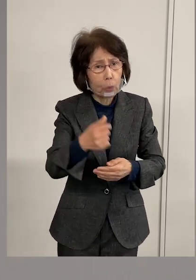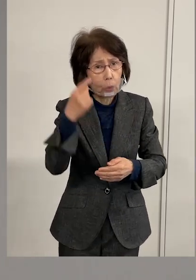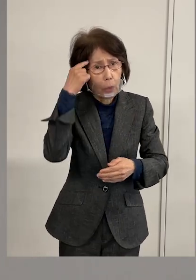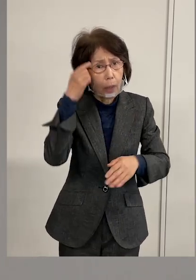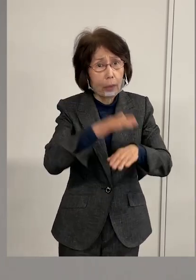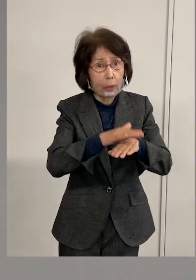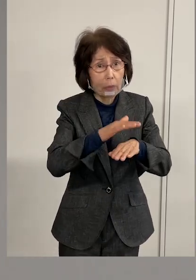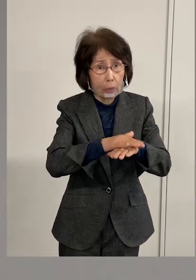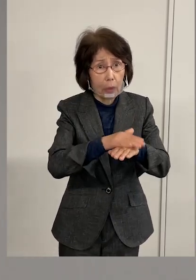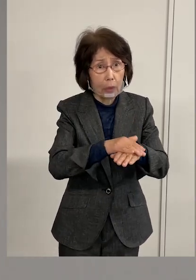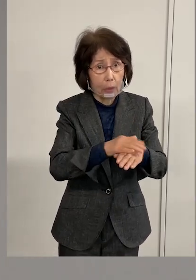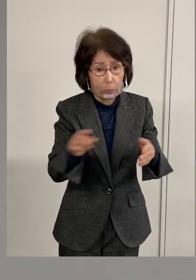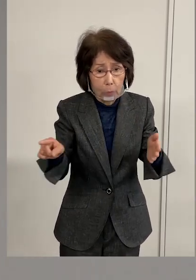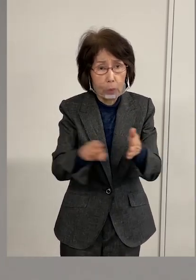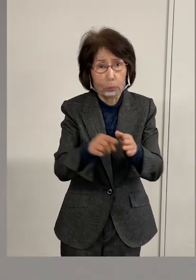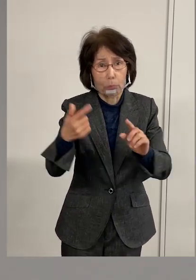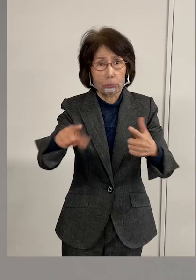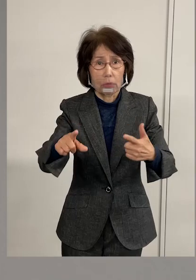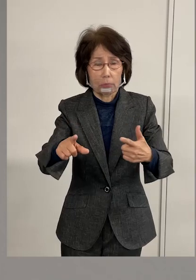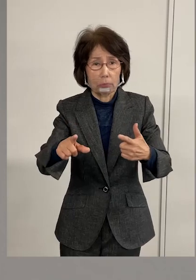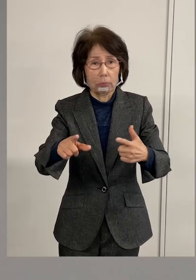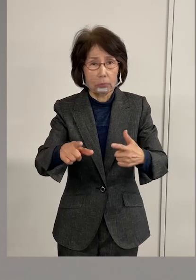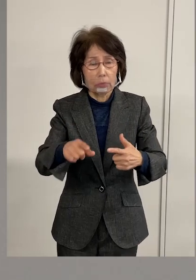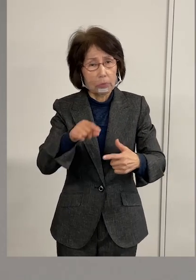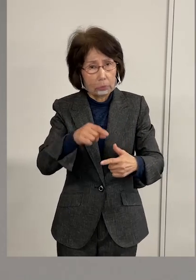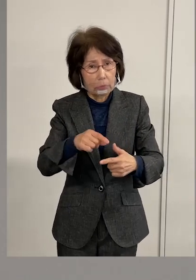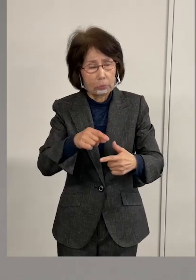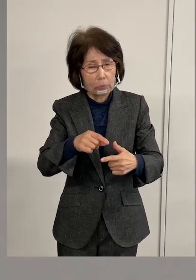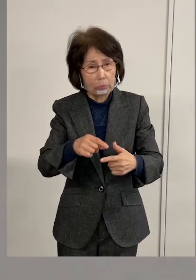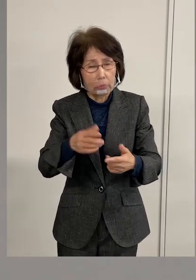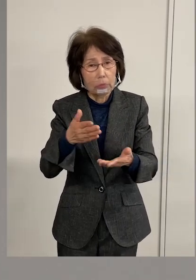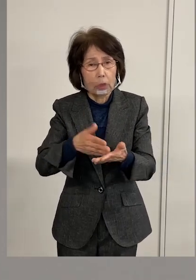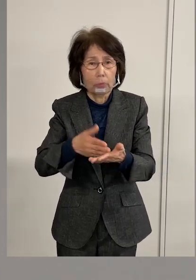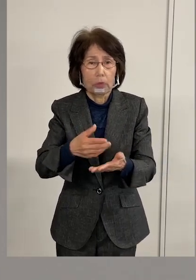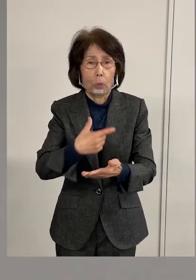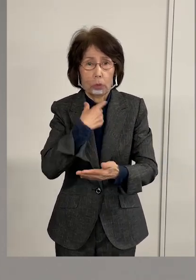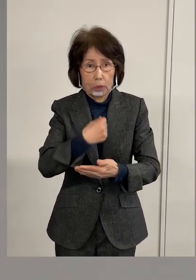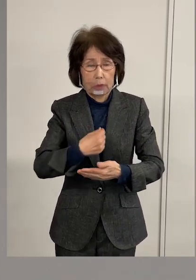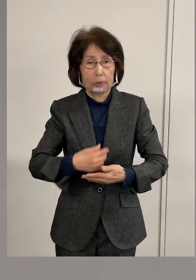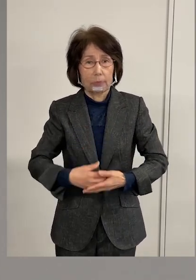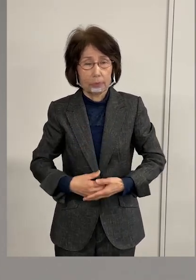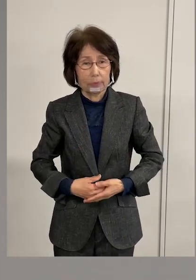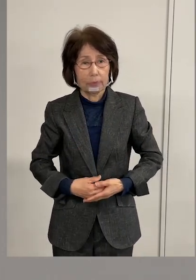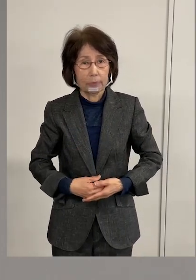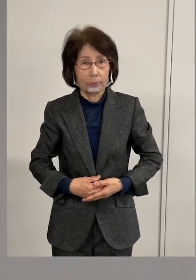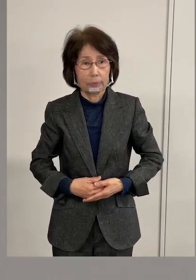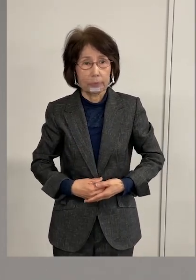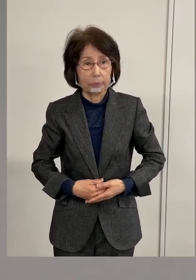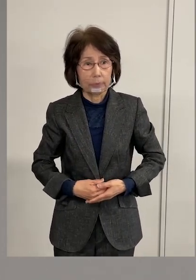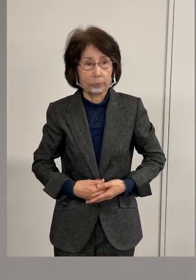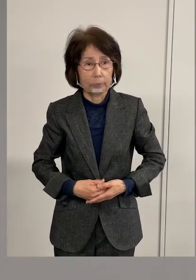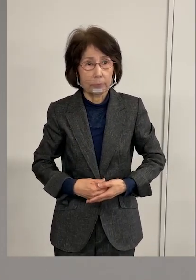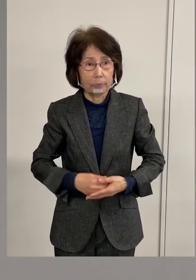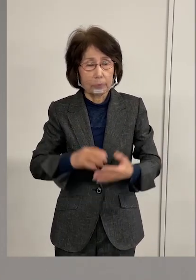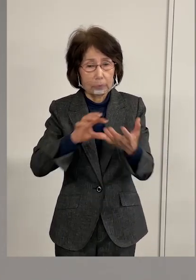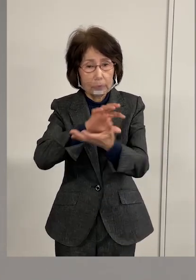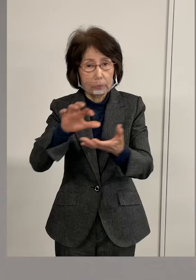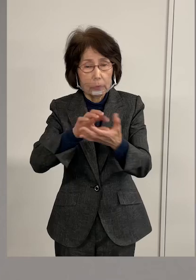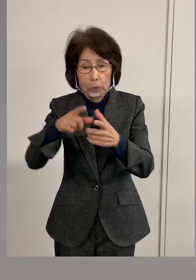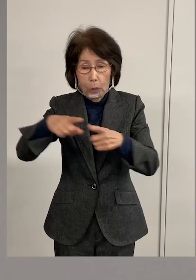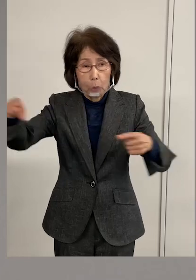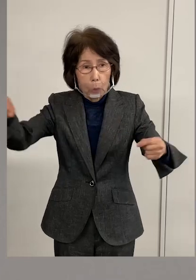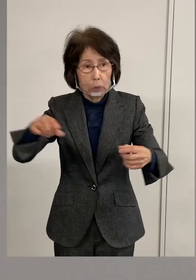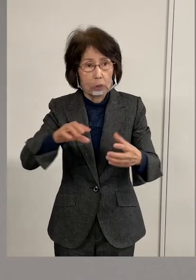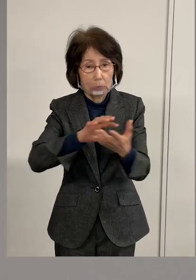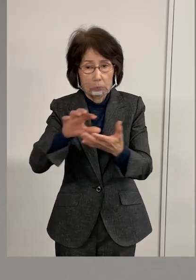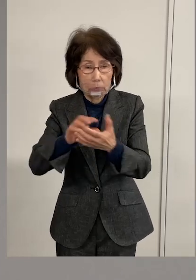ようにも思いますし、そこの説明をお願いしたいということと、結構それごたごた批判があちこち全国であってです